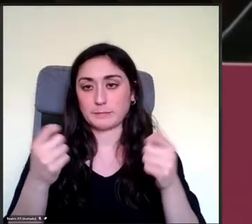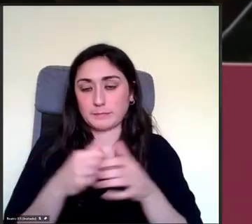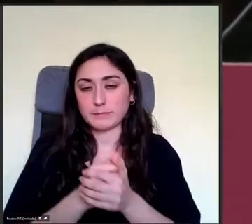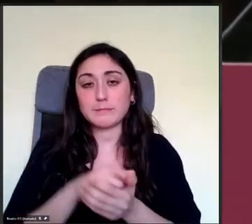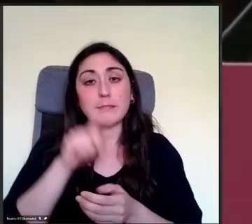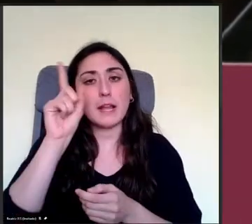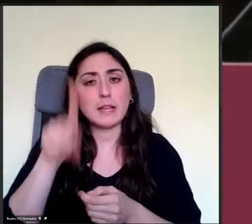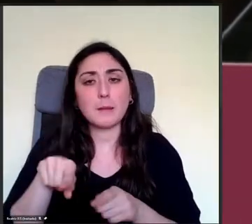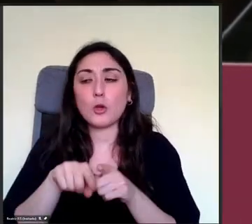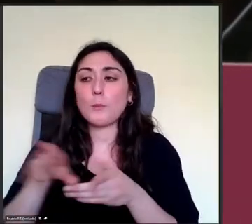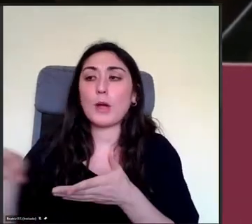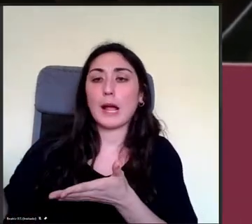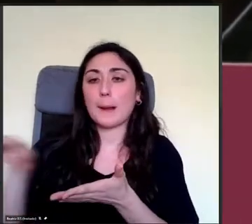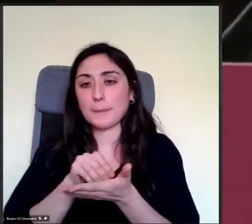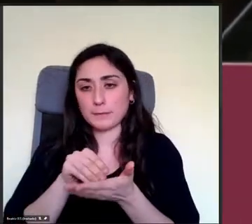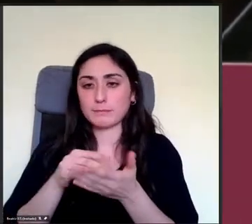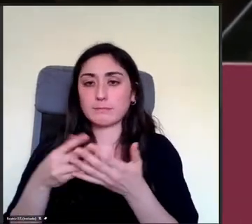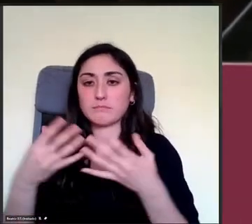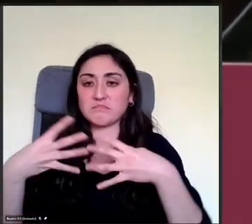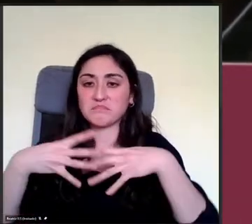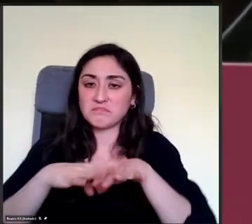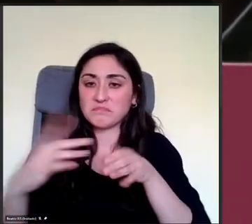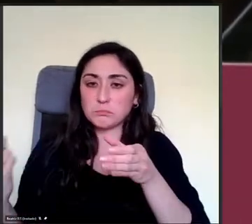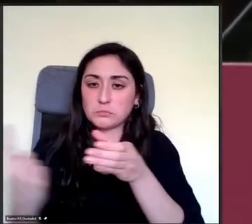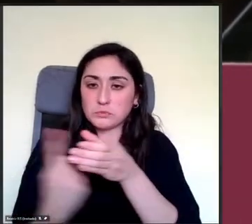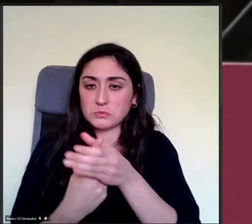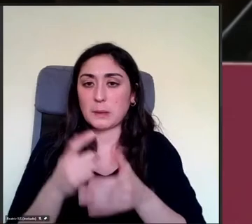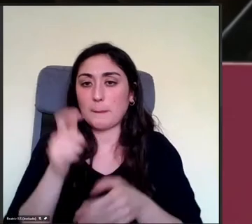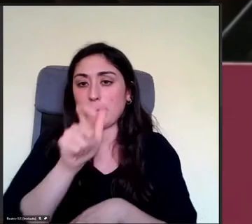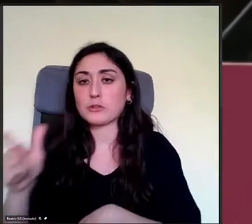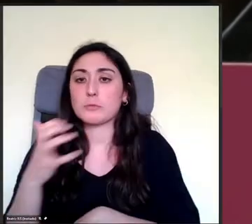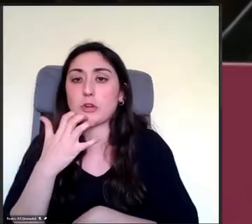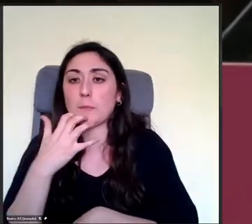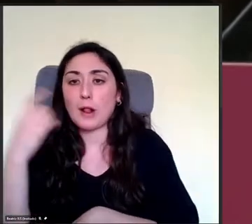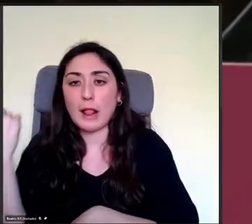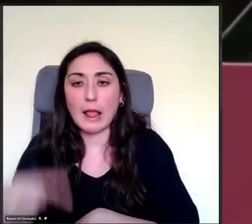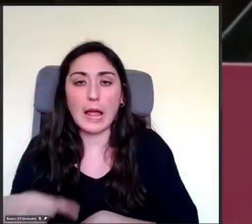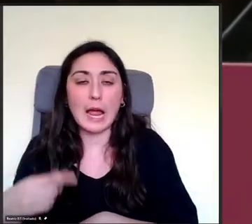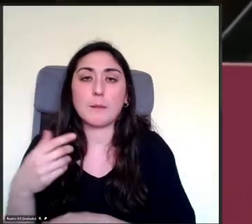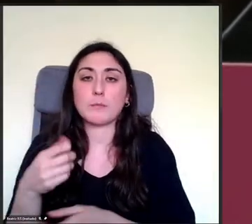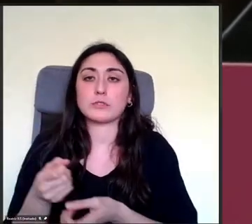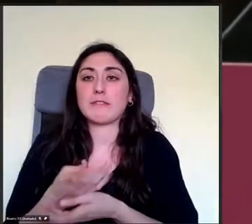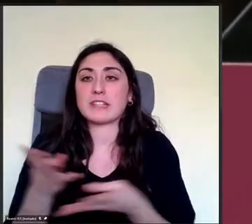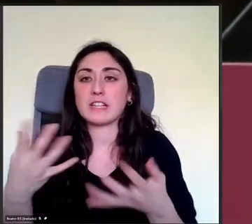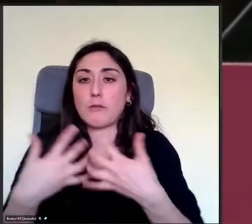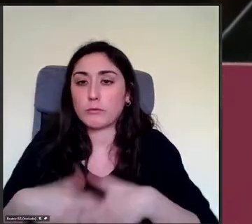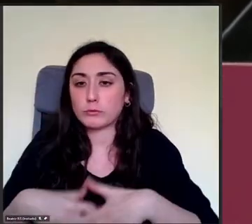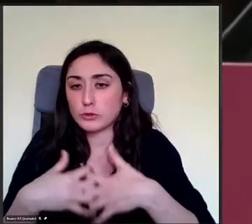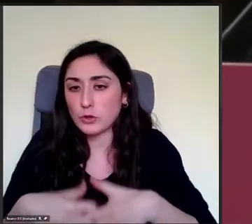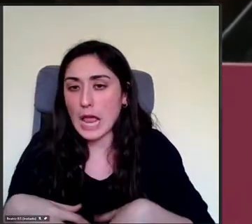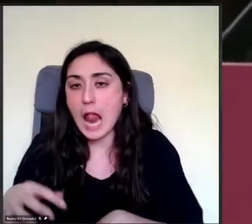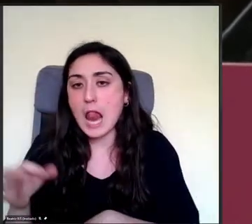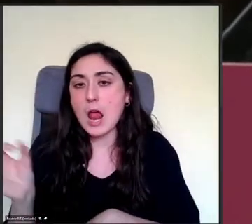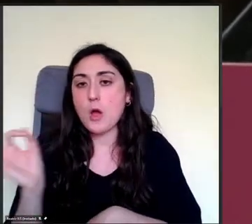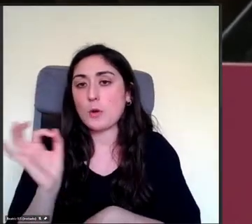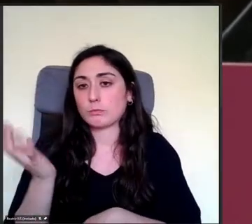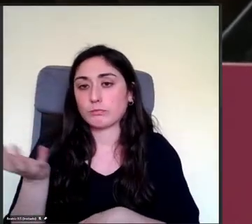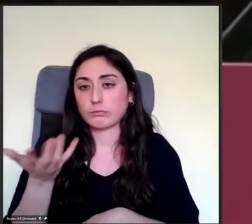d'incorporar les persones que tenen algun tipus de diversitat